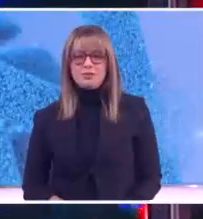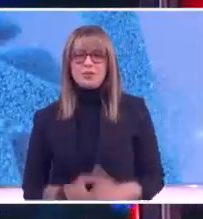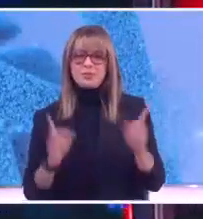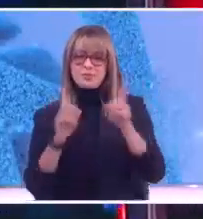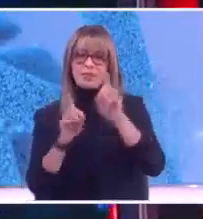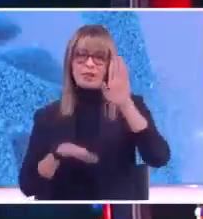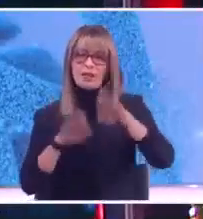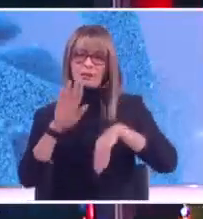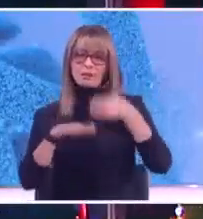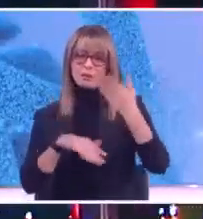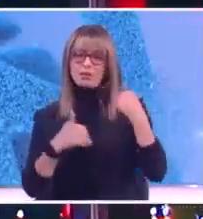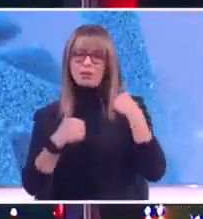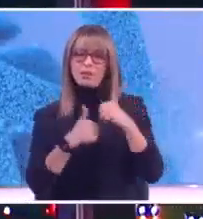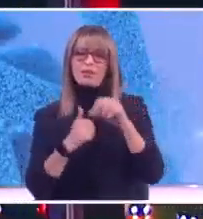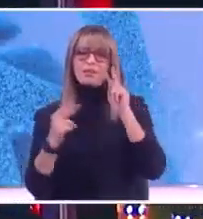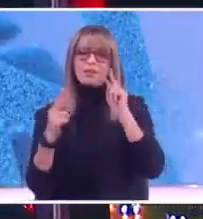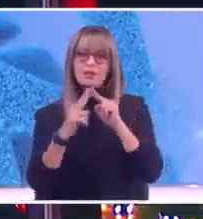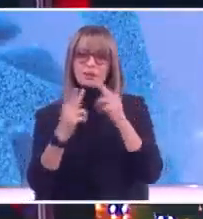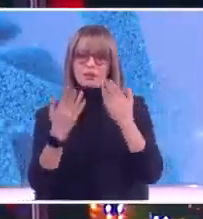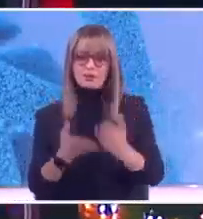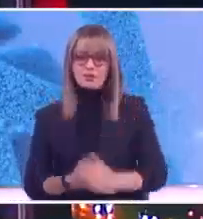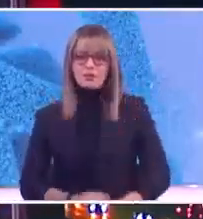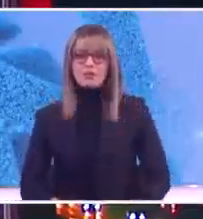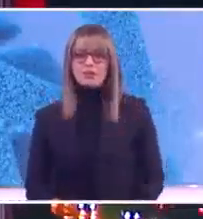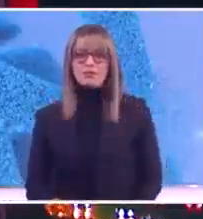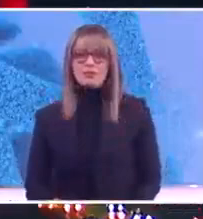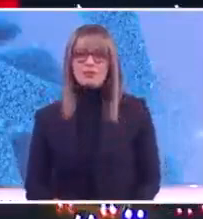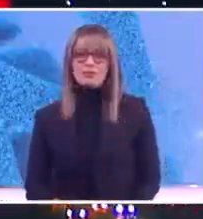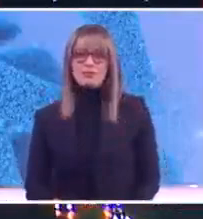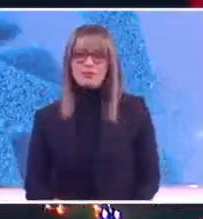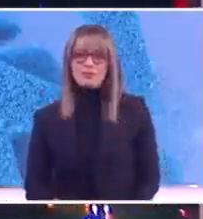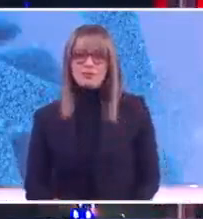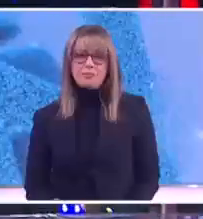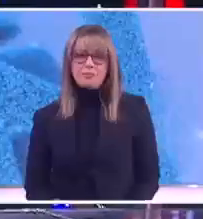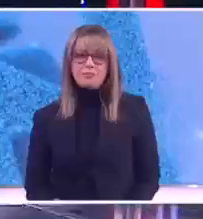Kısa bir aranın ardından ana habere kaldığımız yerden devam edeceğiz.